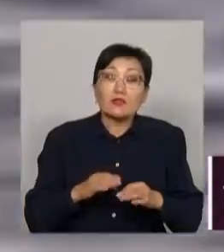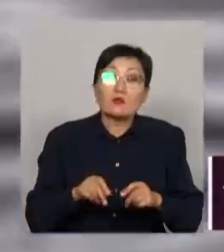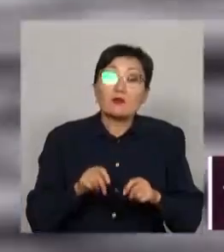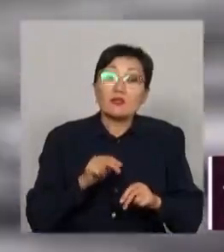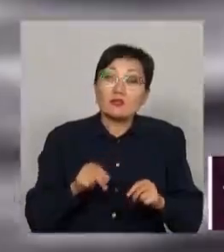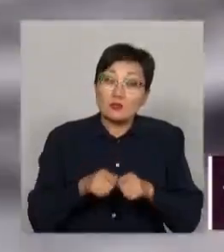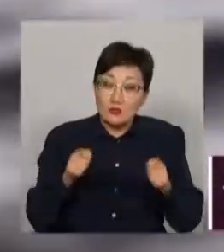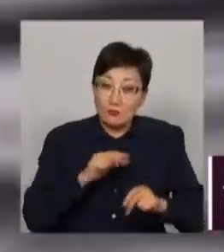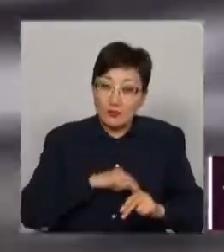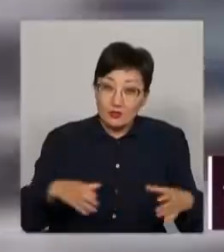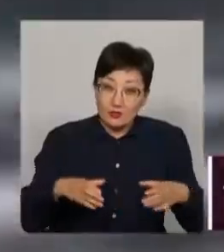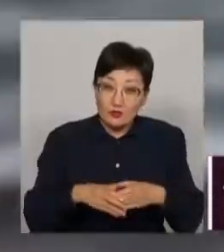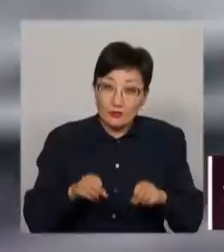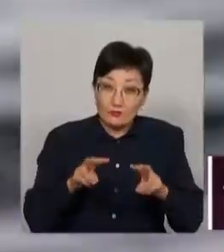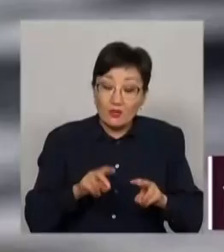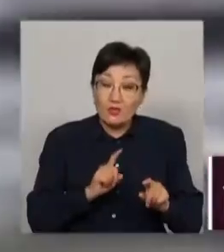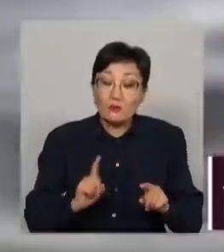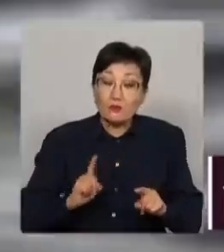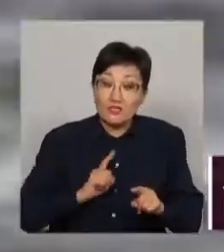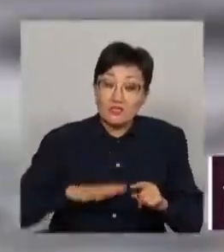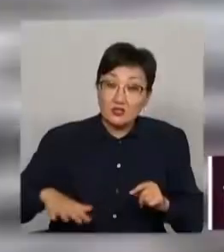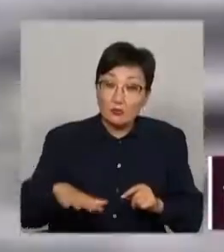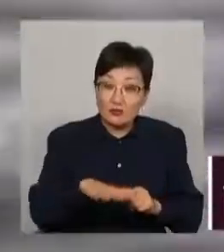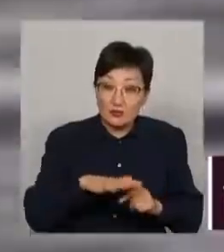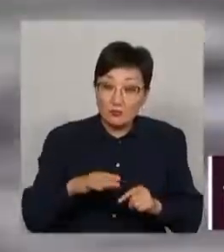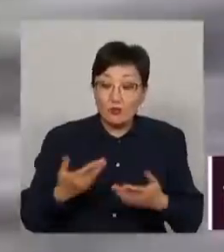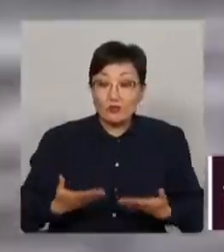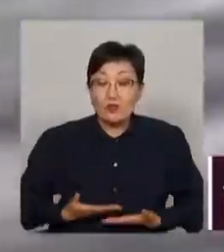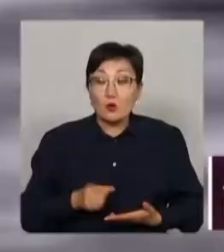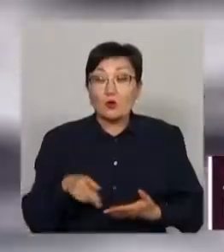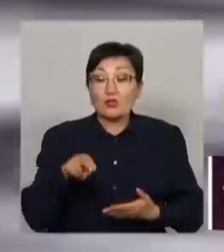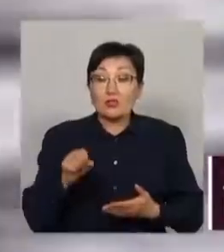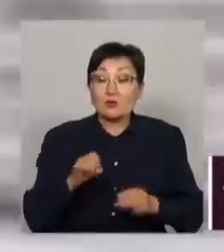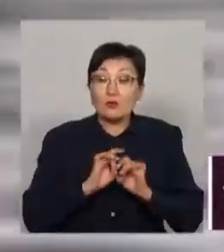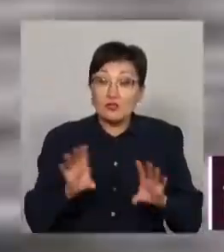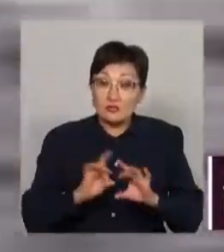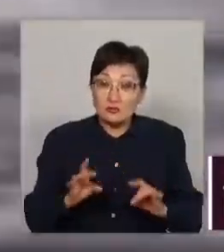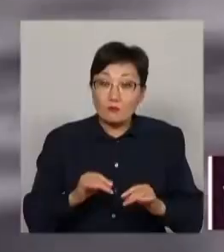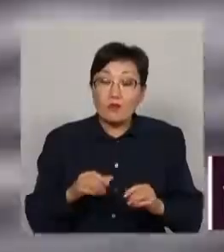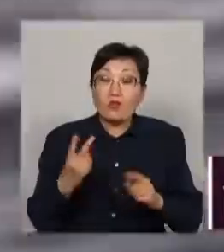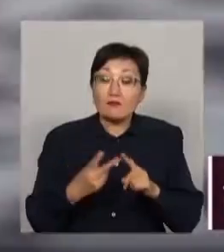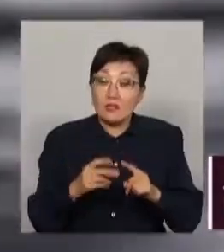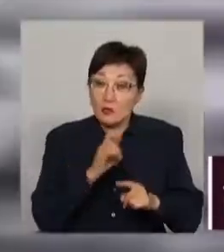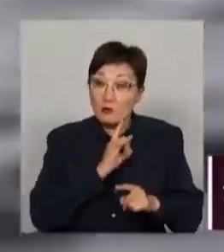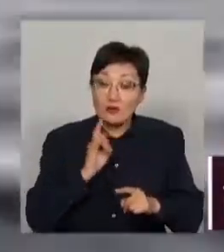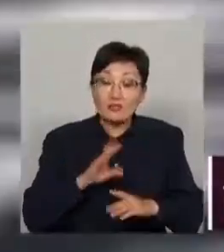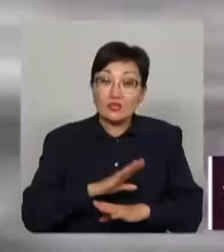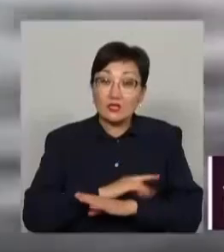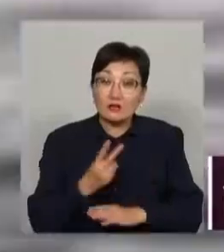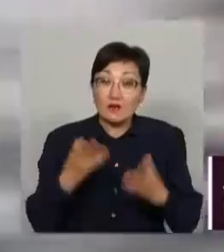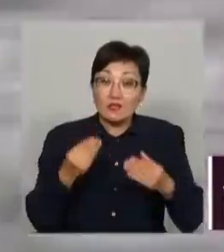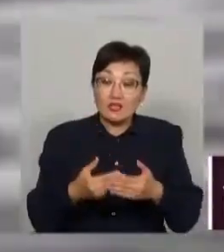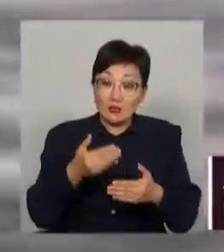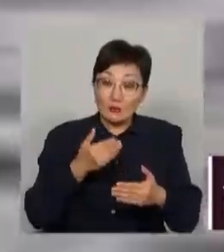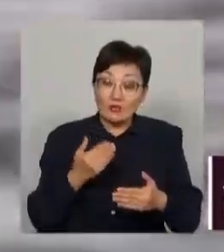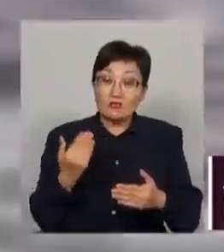рабочая группа специалистов по охраняемым территориям. Жительница Хургады рассказала, что вторая женщина погибла 2 дня назад,